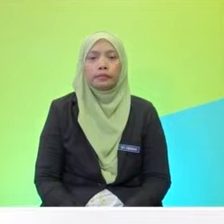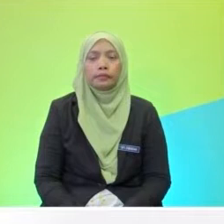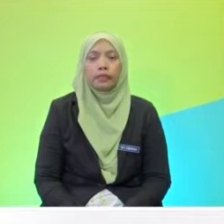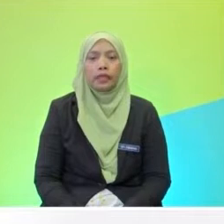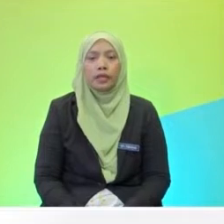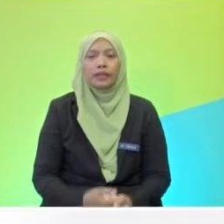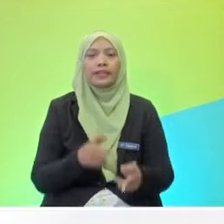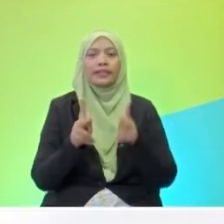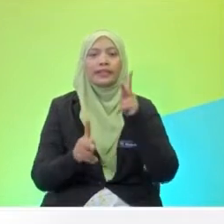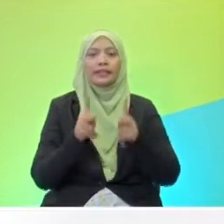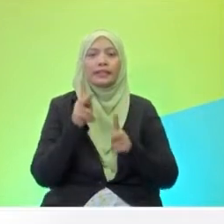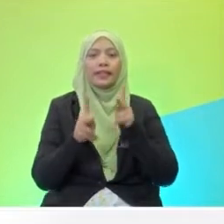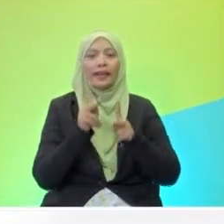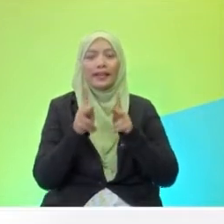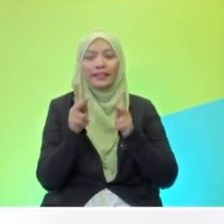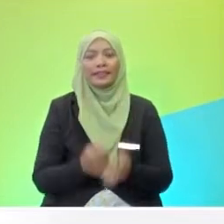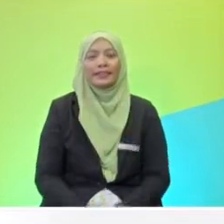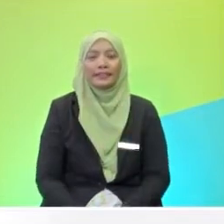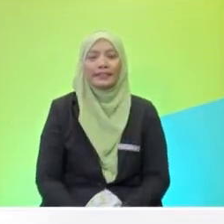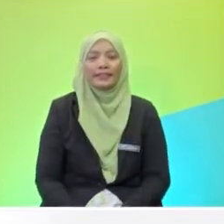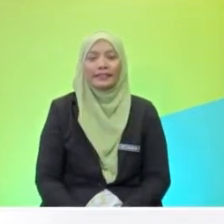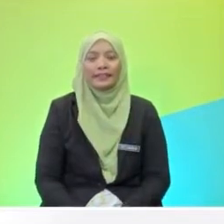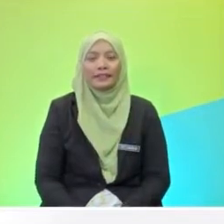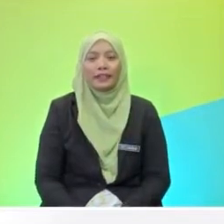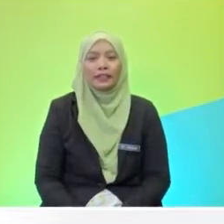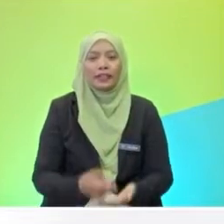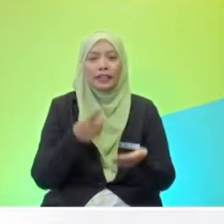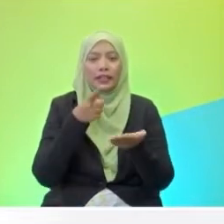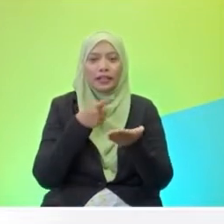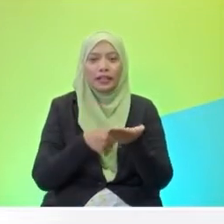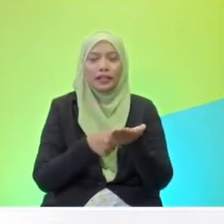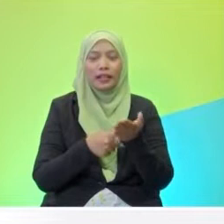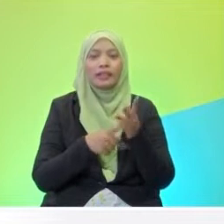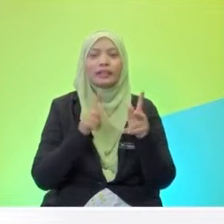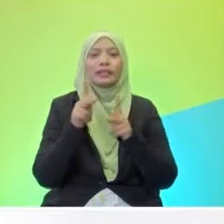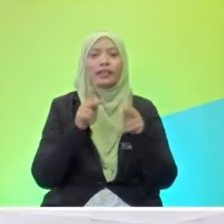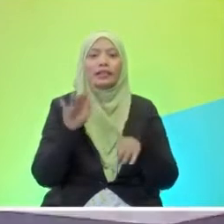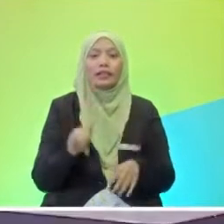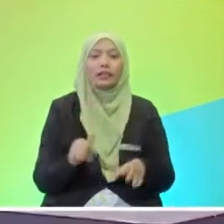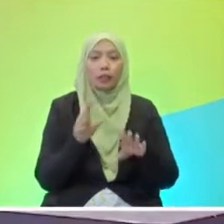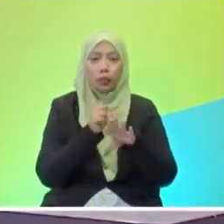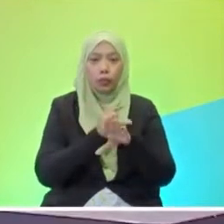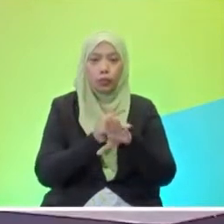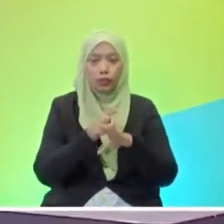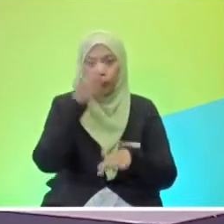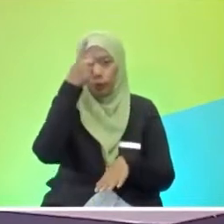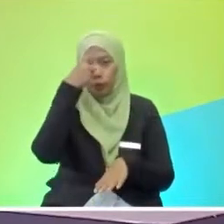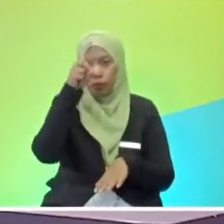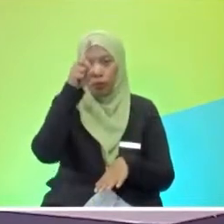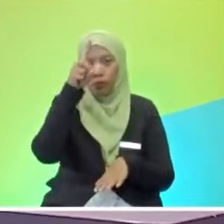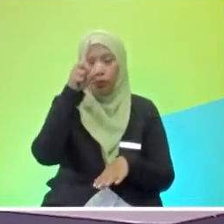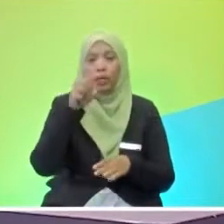memang kendaraan jahe Oke inilah segera kendaraan yang digunakan untuk mengangkut sampah